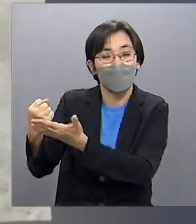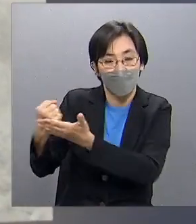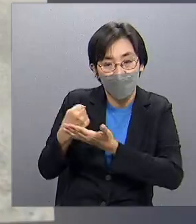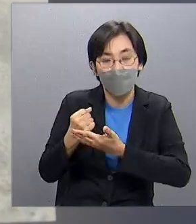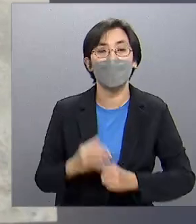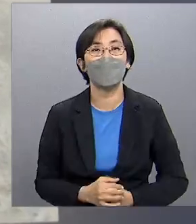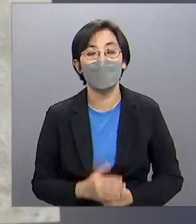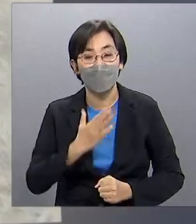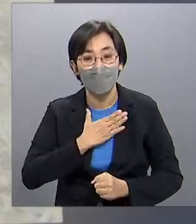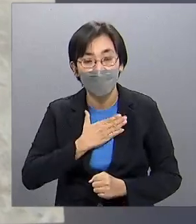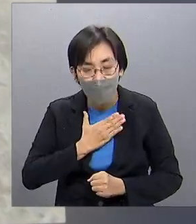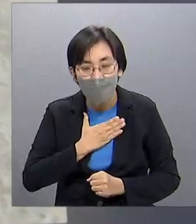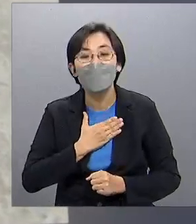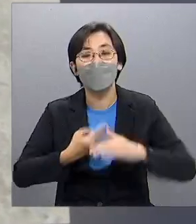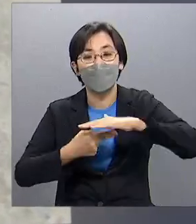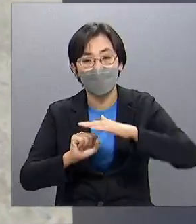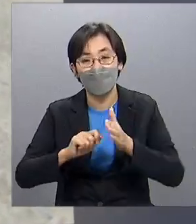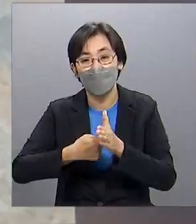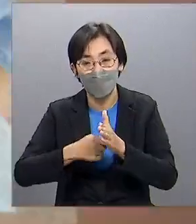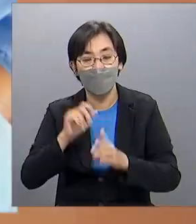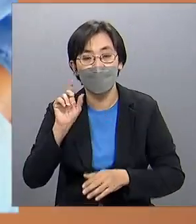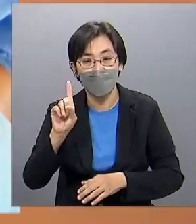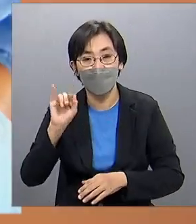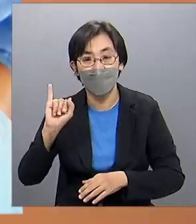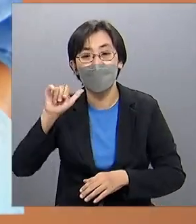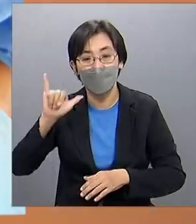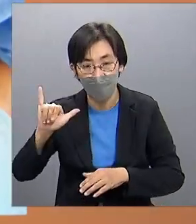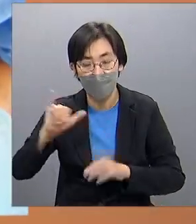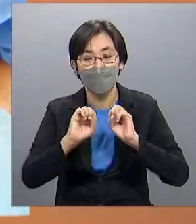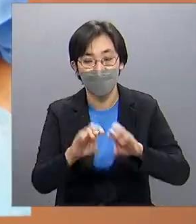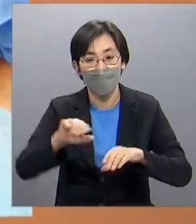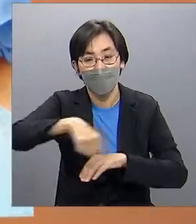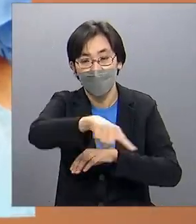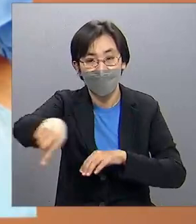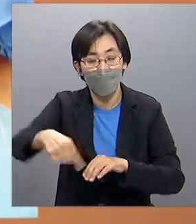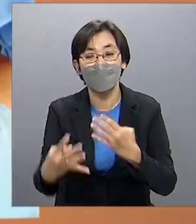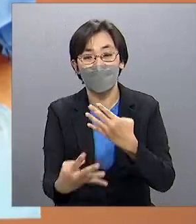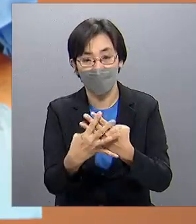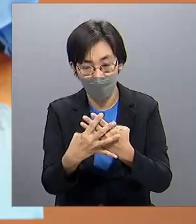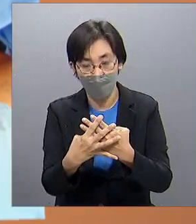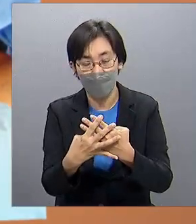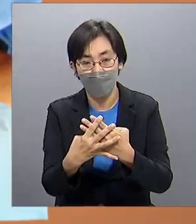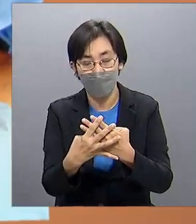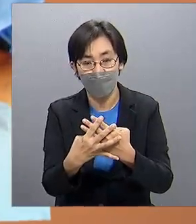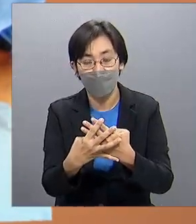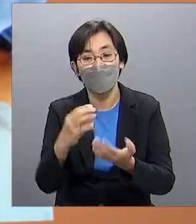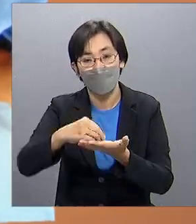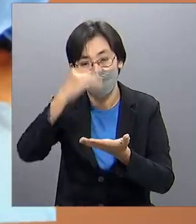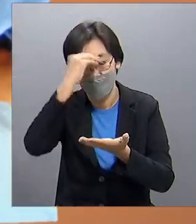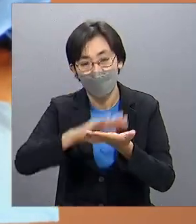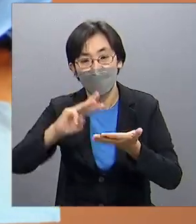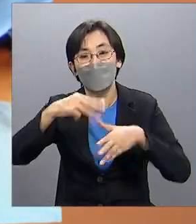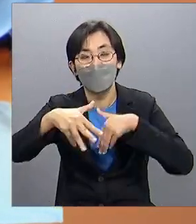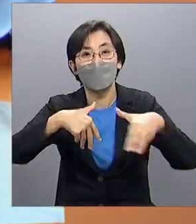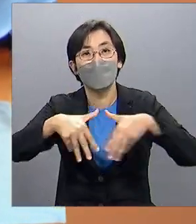หลักสูตรพวงกุญแจ DIY เข้าไปสอนผู้ต้องขังที่เป็นนักศึกษาของวิทยาลัยชุมชนแล้วเ